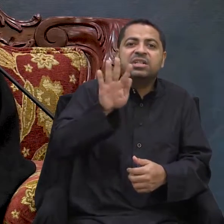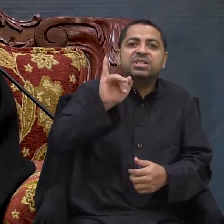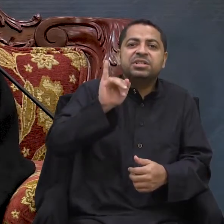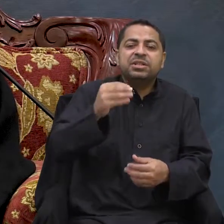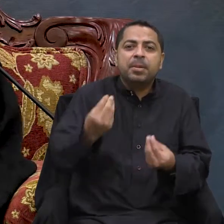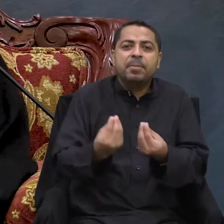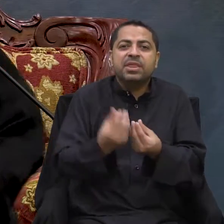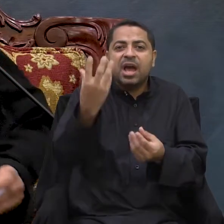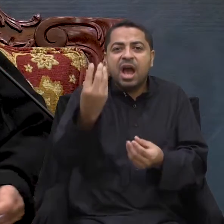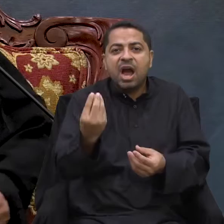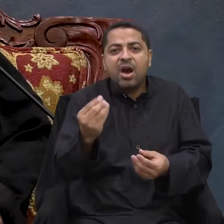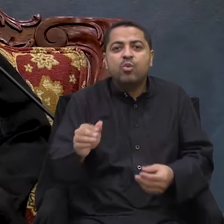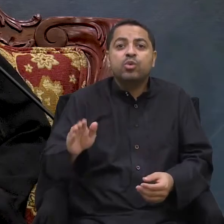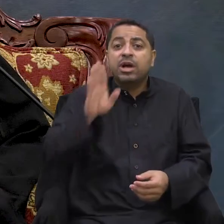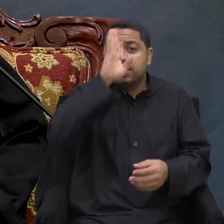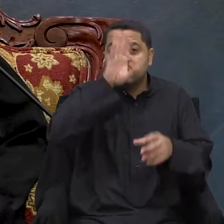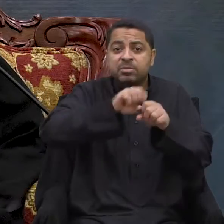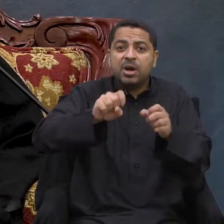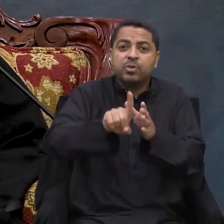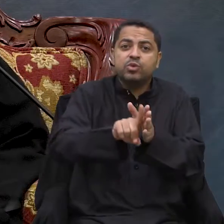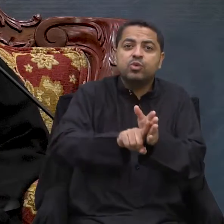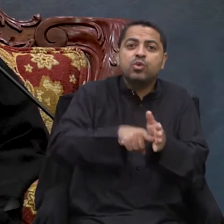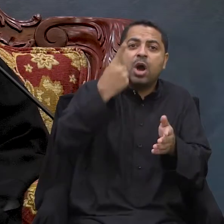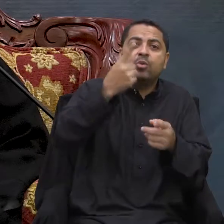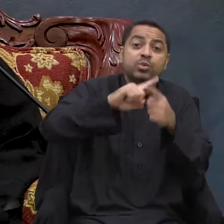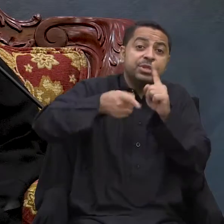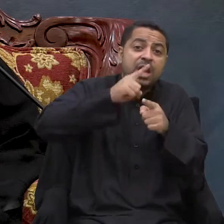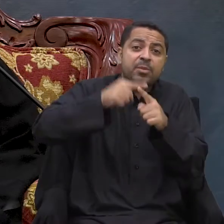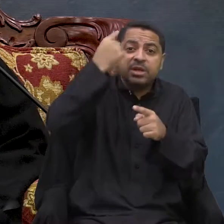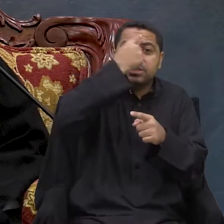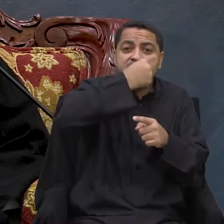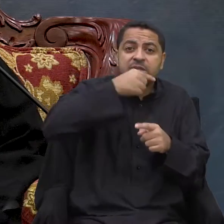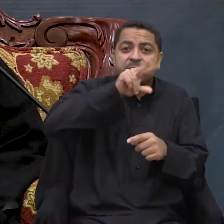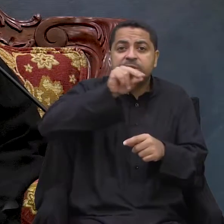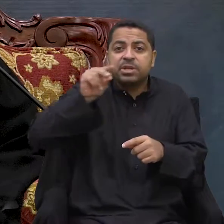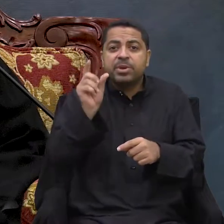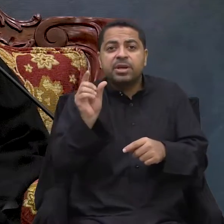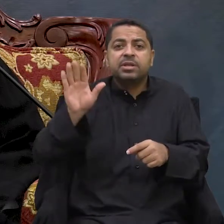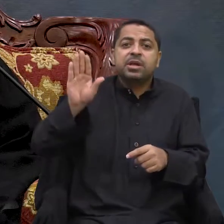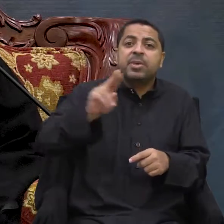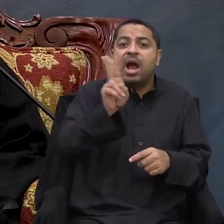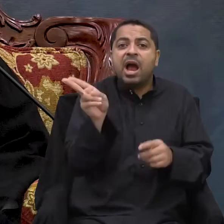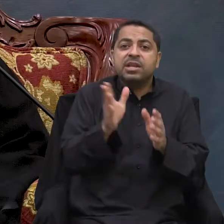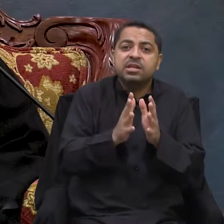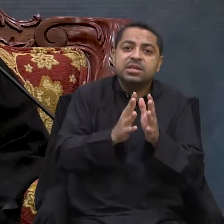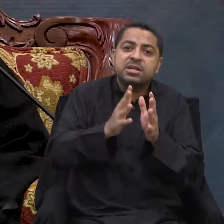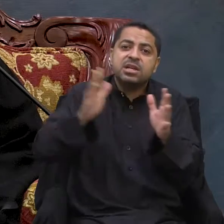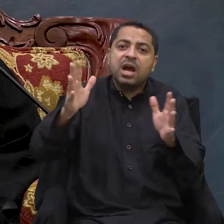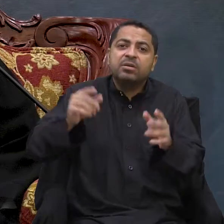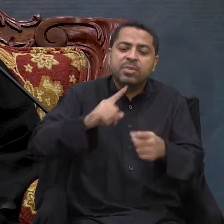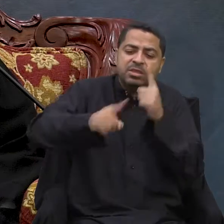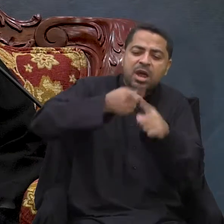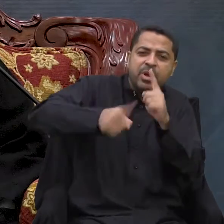القتال، فأول من برز شبيه النبي علي الأكبر، ما هي